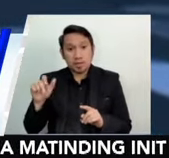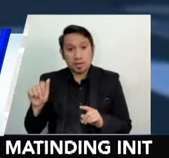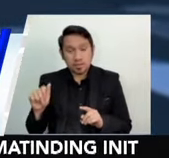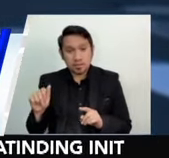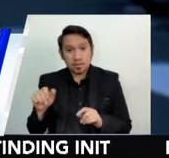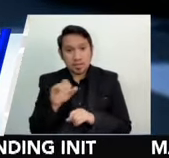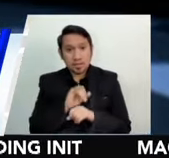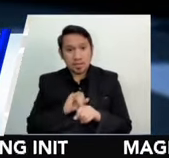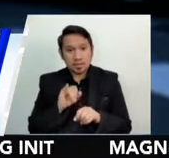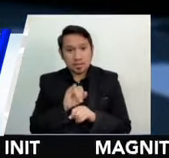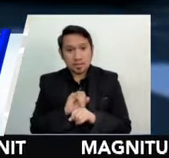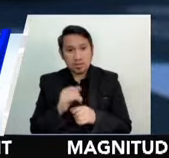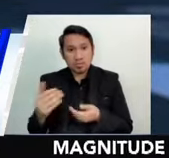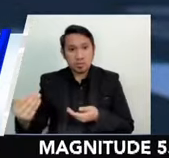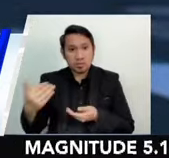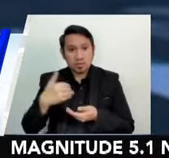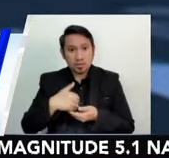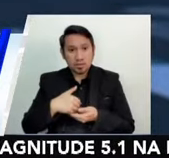China.